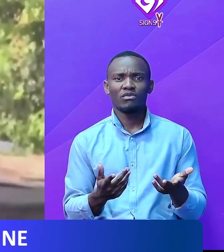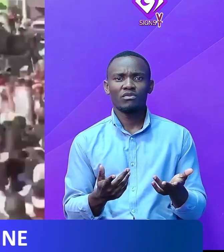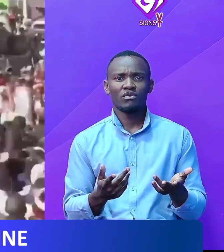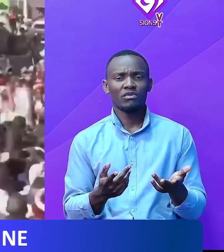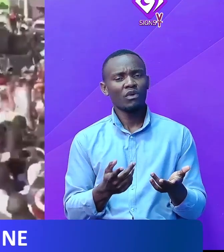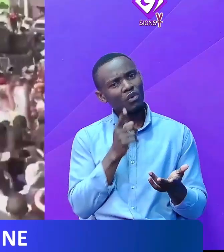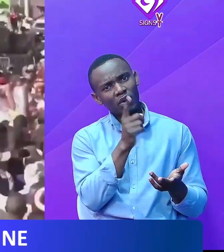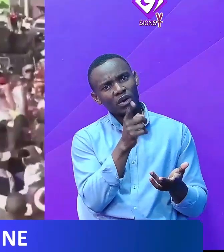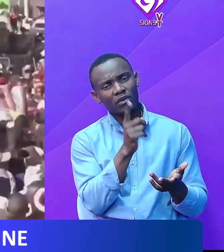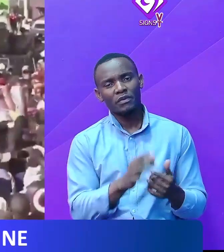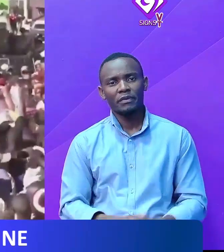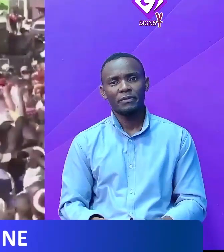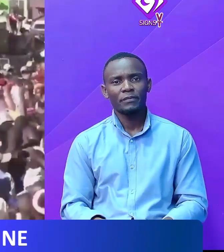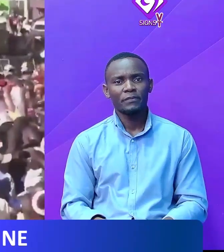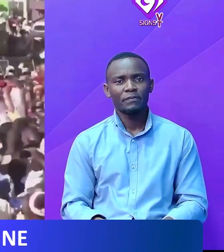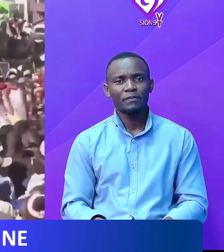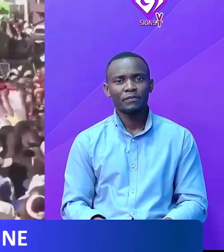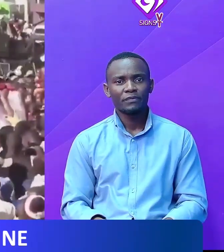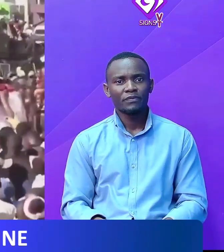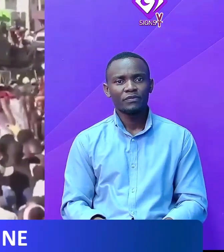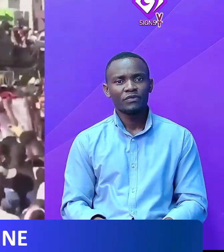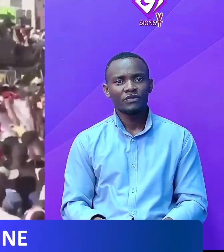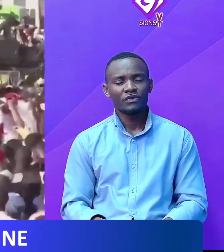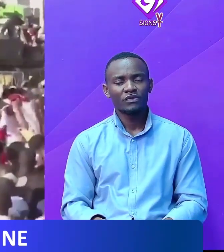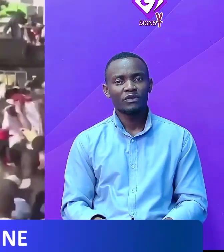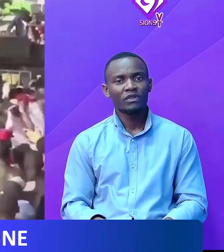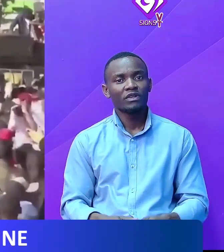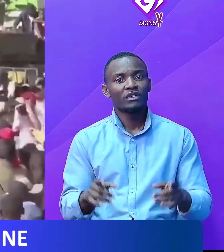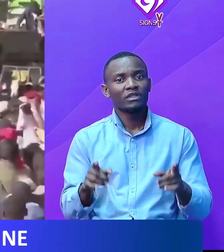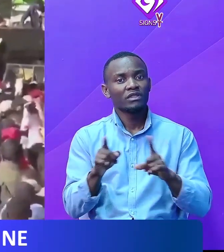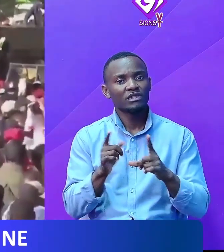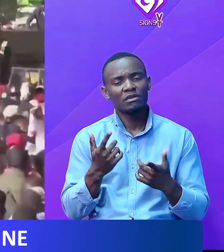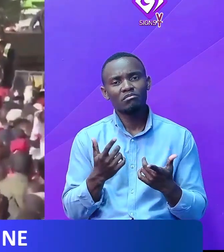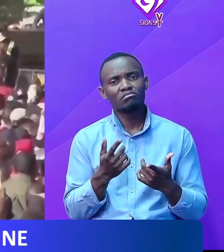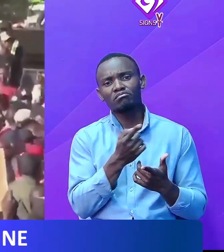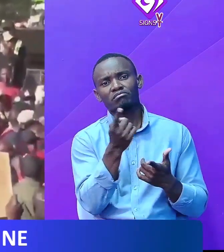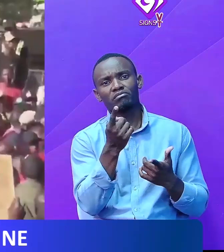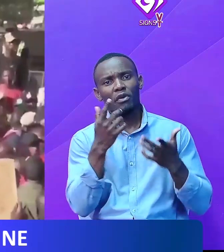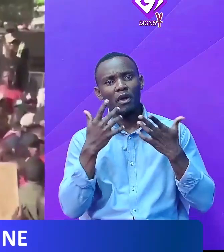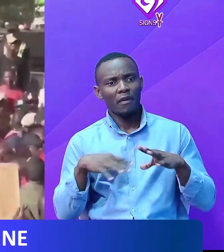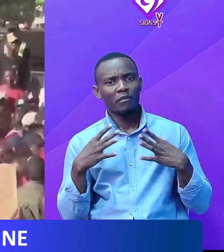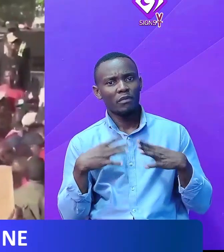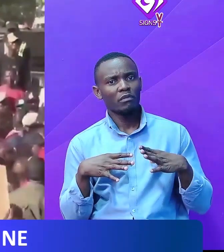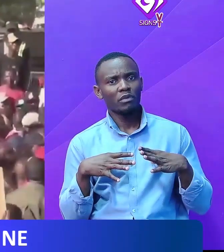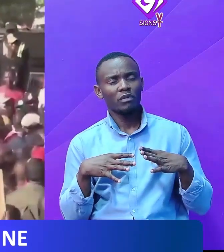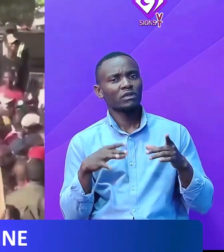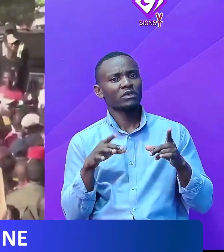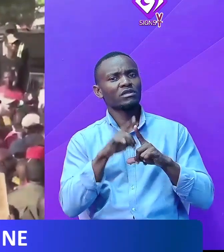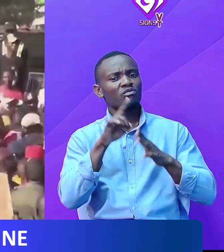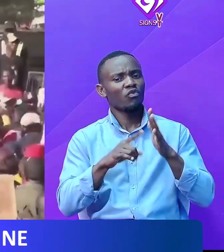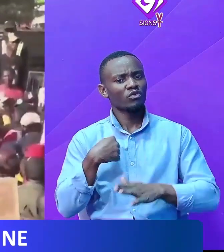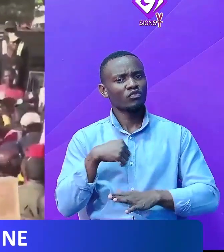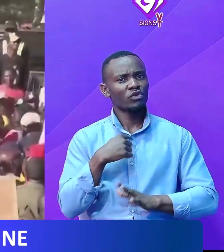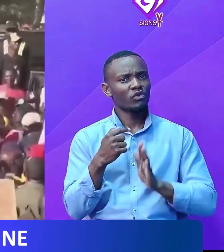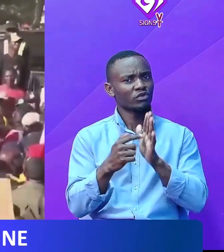Wewe. Hakuna mtu asiyofaa, na asiyofaa kafaa. Na ile kudhalilishwa tulionyeshwa jana na Governor